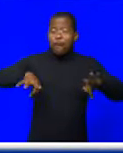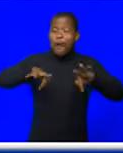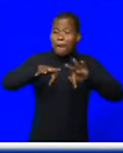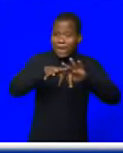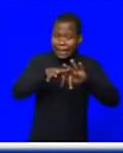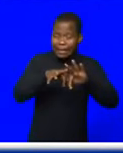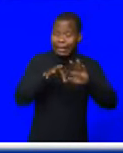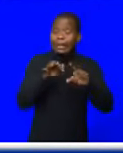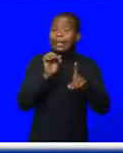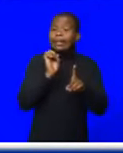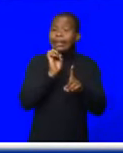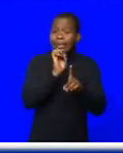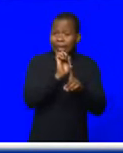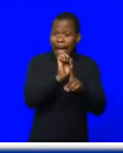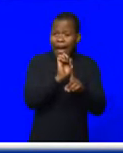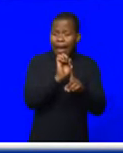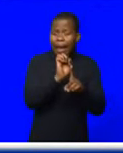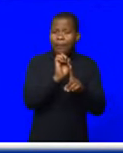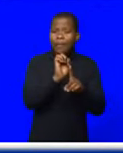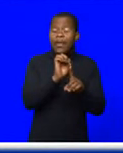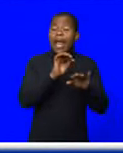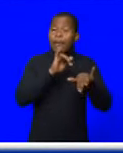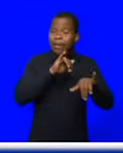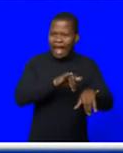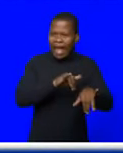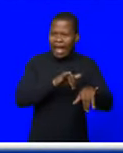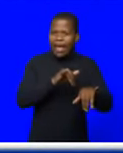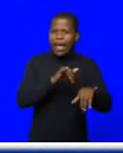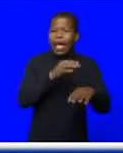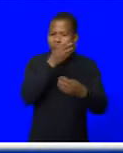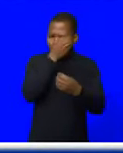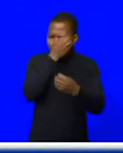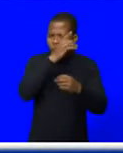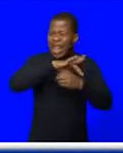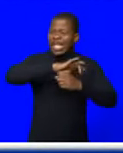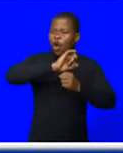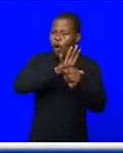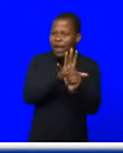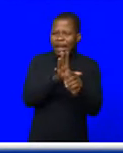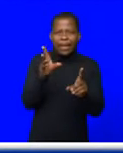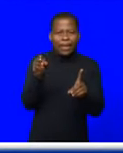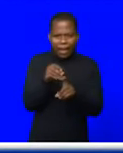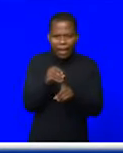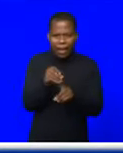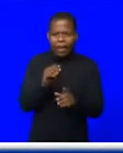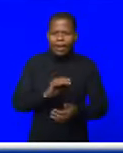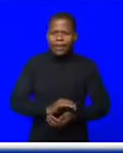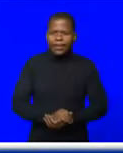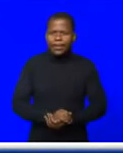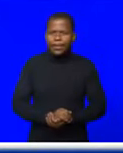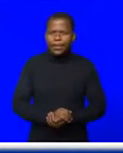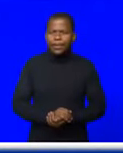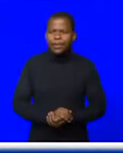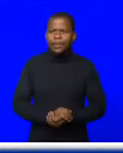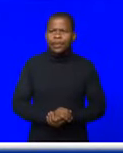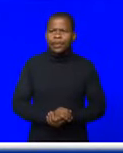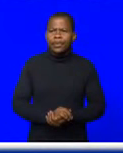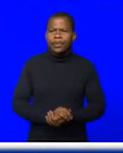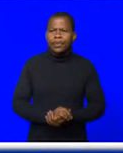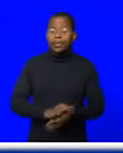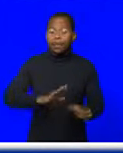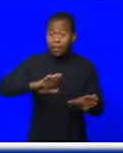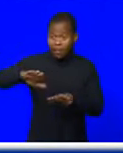Castle lapho wahlala khona Queen Elizabeth batholakale banawo lo mkhuhlane. kufunwa